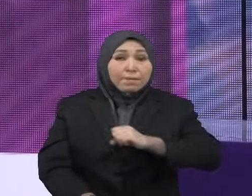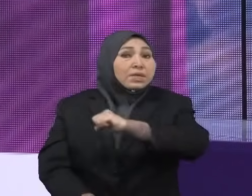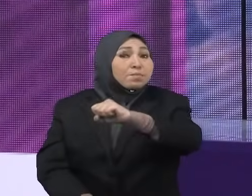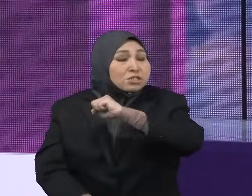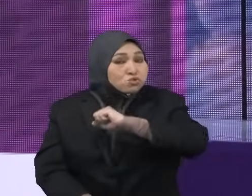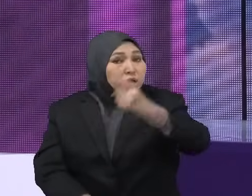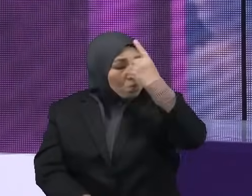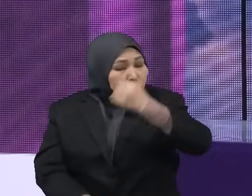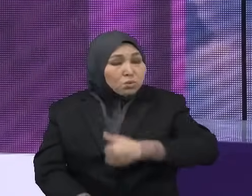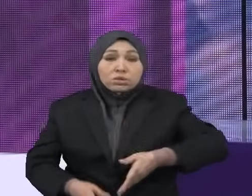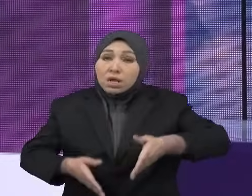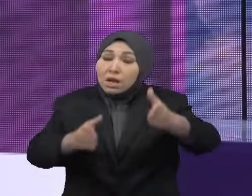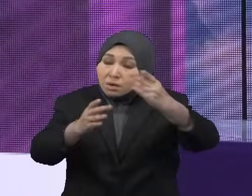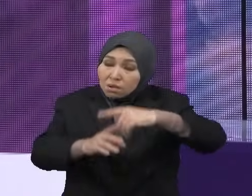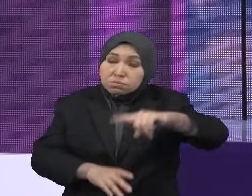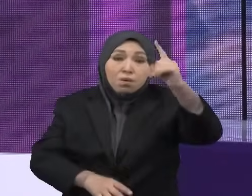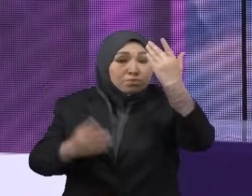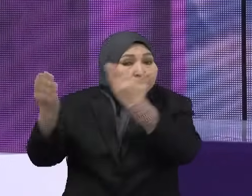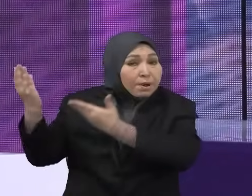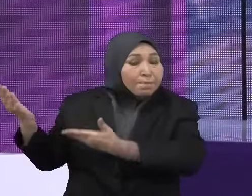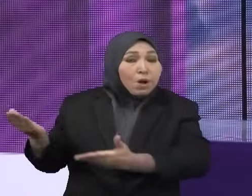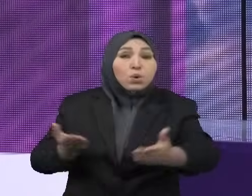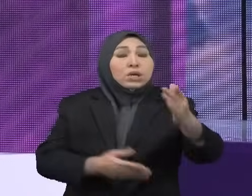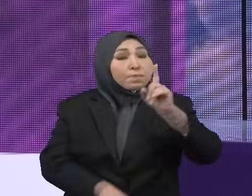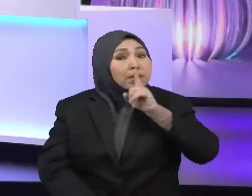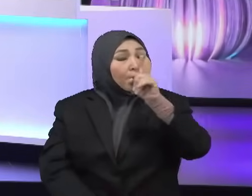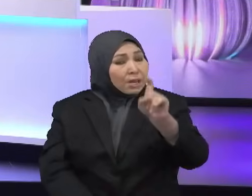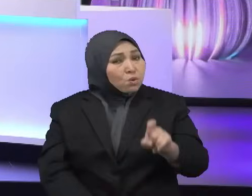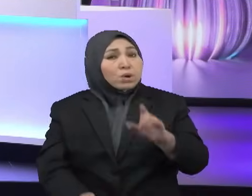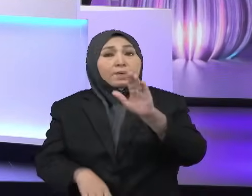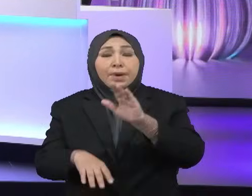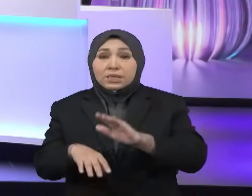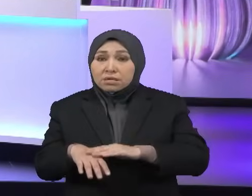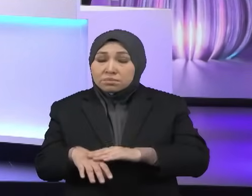untuk berjihad, untuk membawakan kebenaran, memerlukan kepada